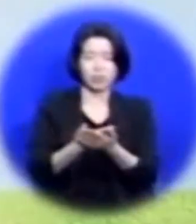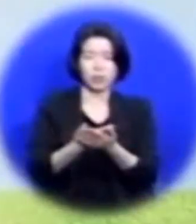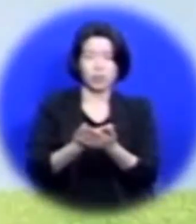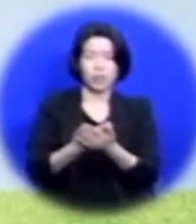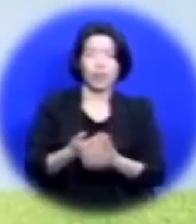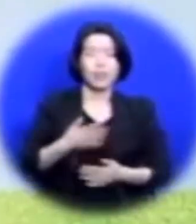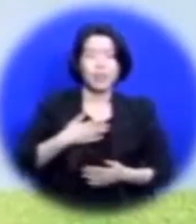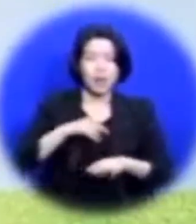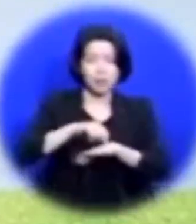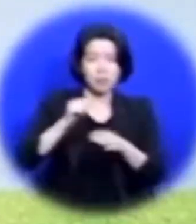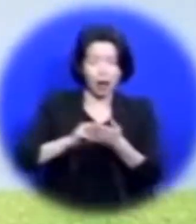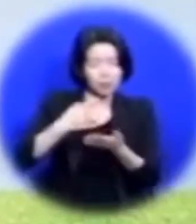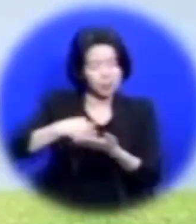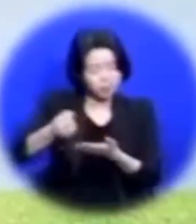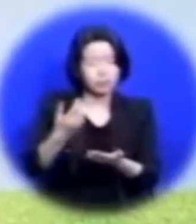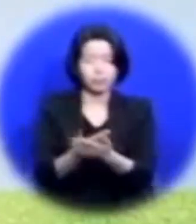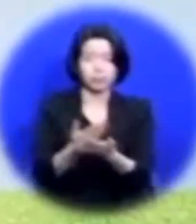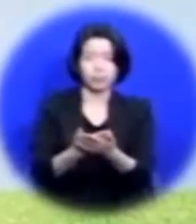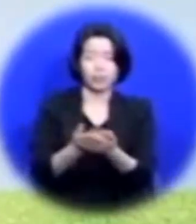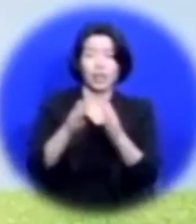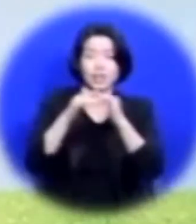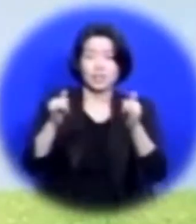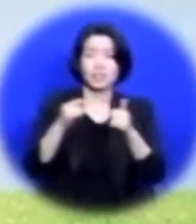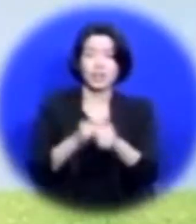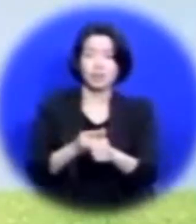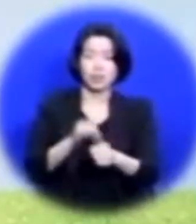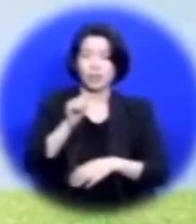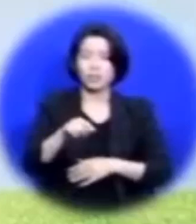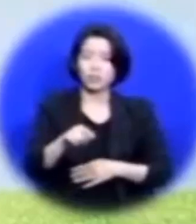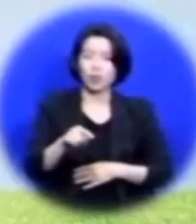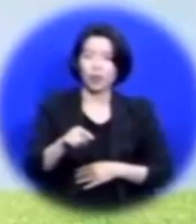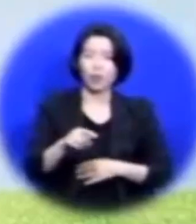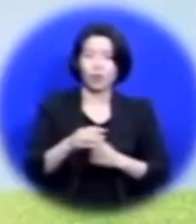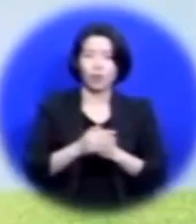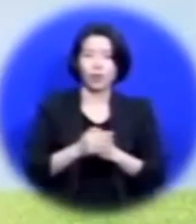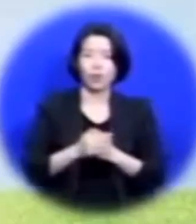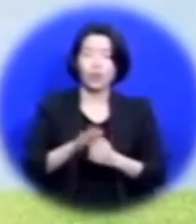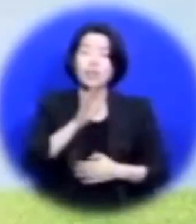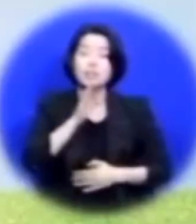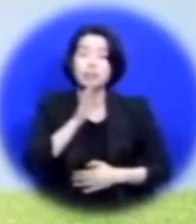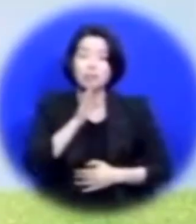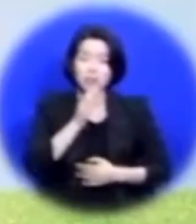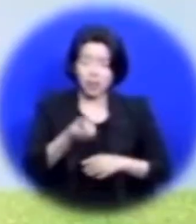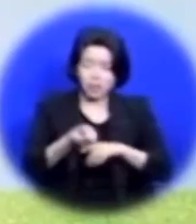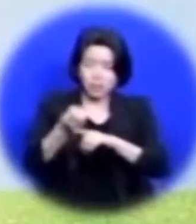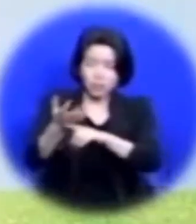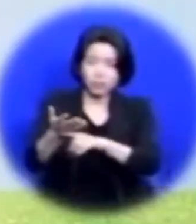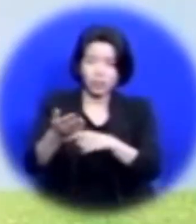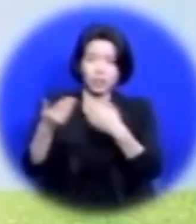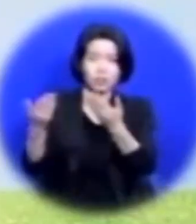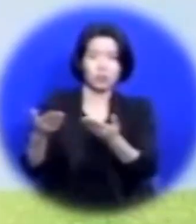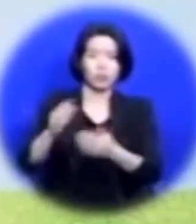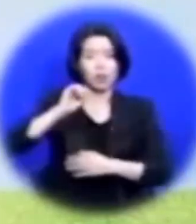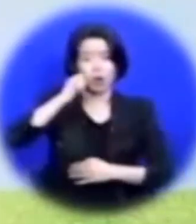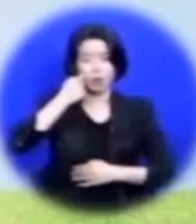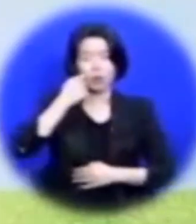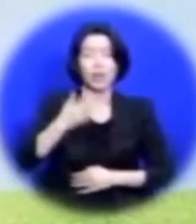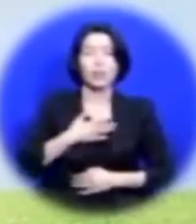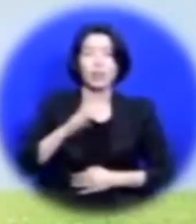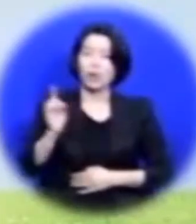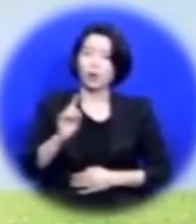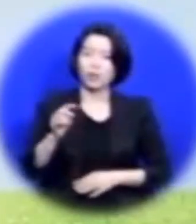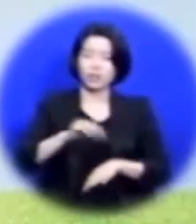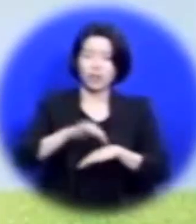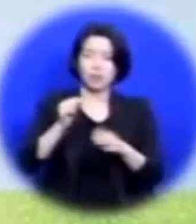받아줘 사람들에게는 그걸 정말 전단 해 주기가 어렵습니다 어떻게 내 마음을